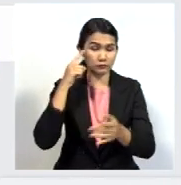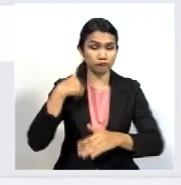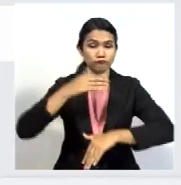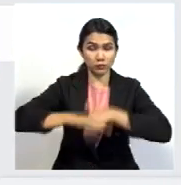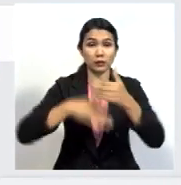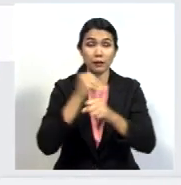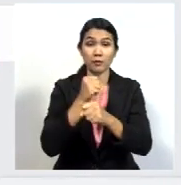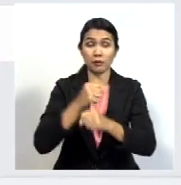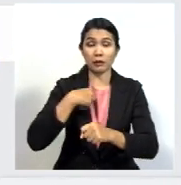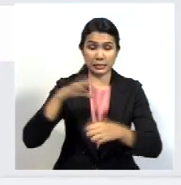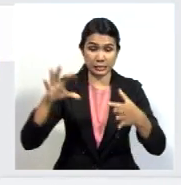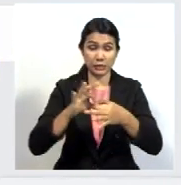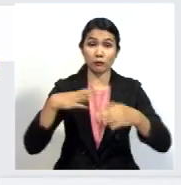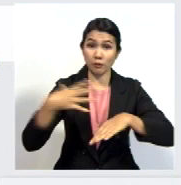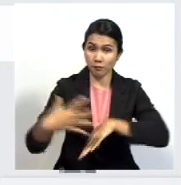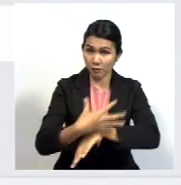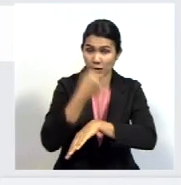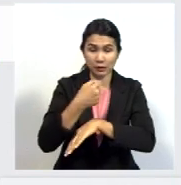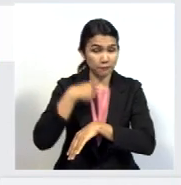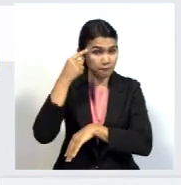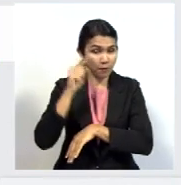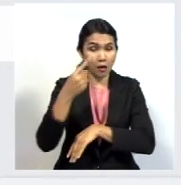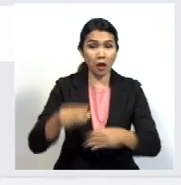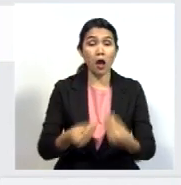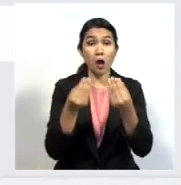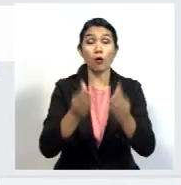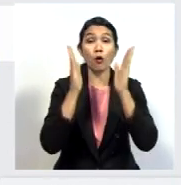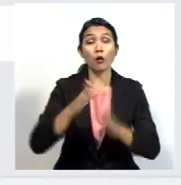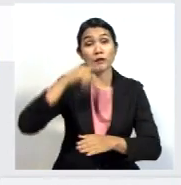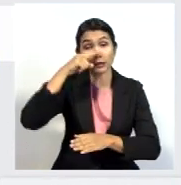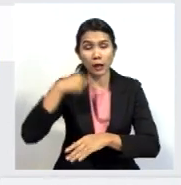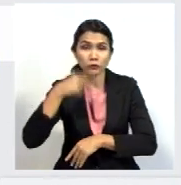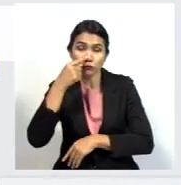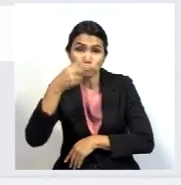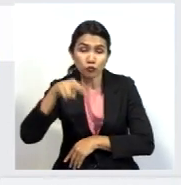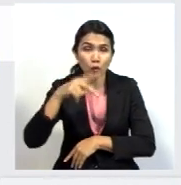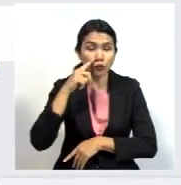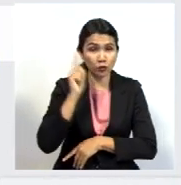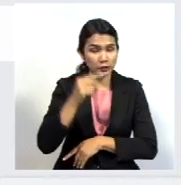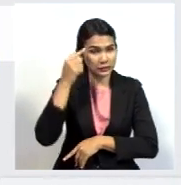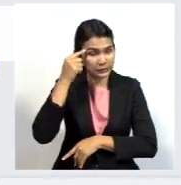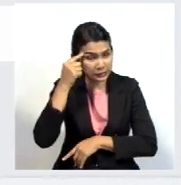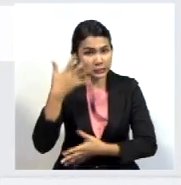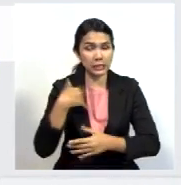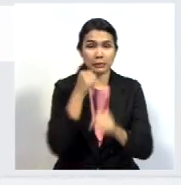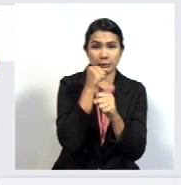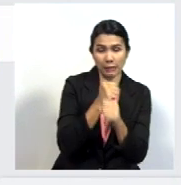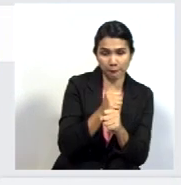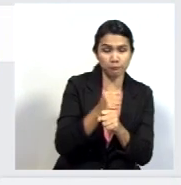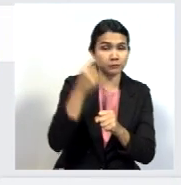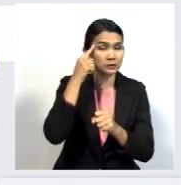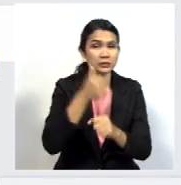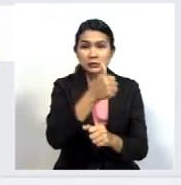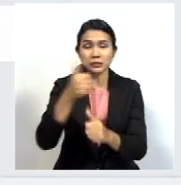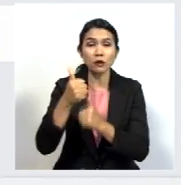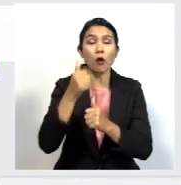ที่ผ่านมาสร้างทางเลือกทางการเมืองที่ให้คนไทยแสวงหาเป็นการเมืองที่ต้องกล้าคิดกล้าทำนำศักย